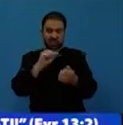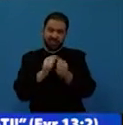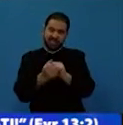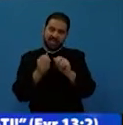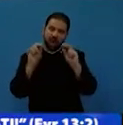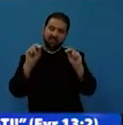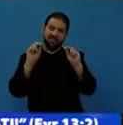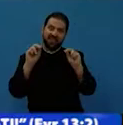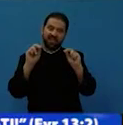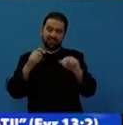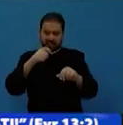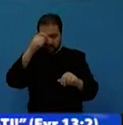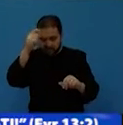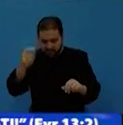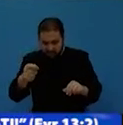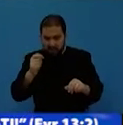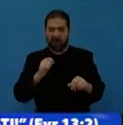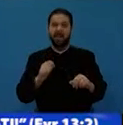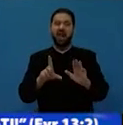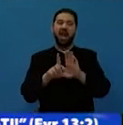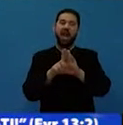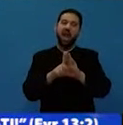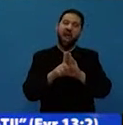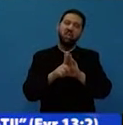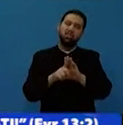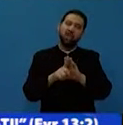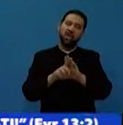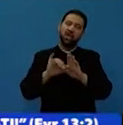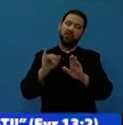să respecte cutumele și